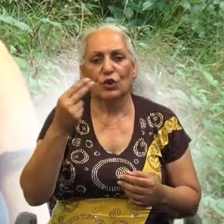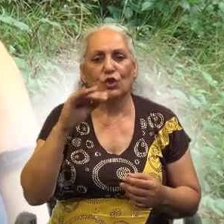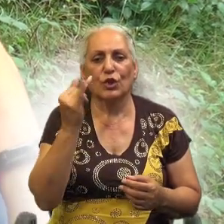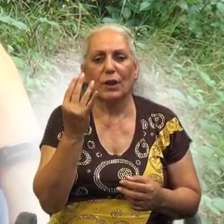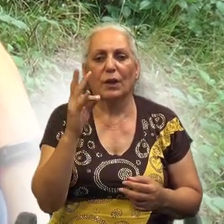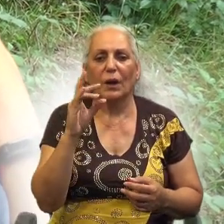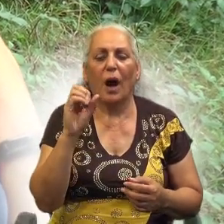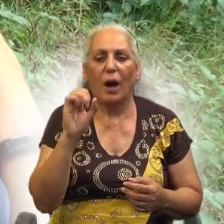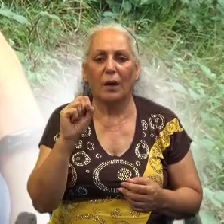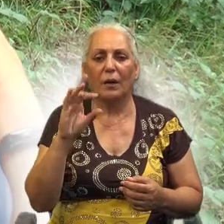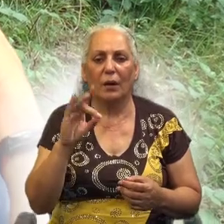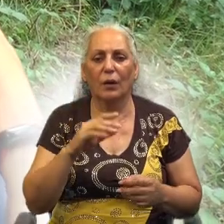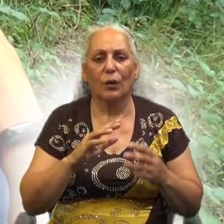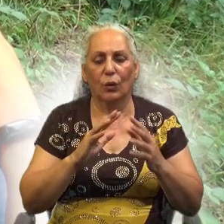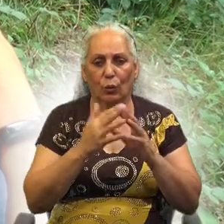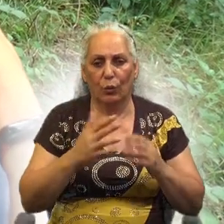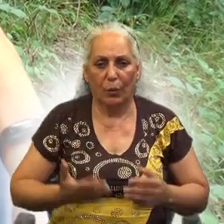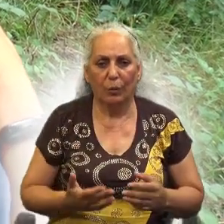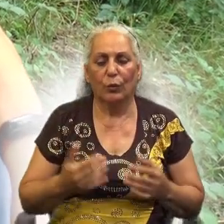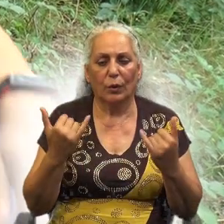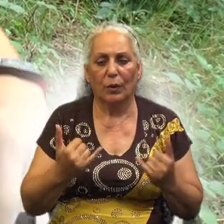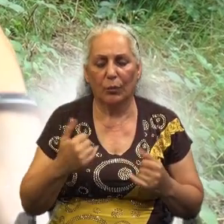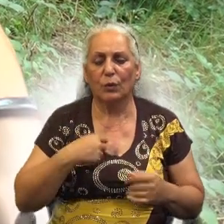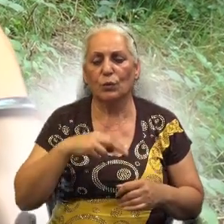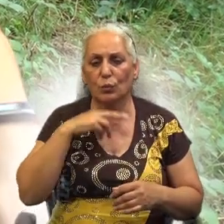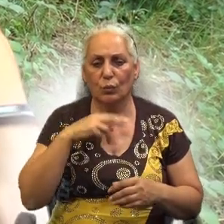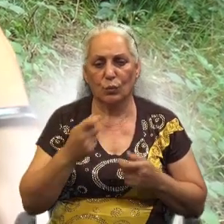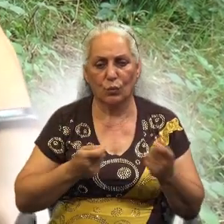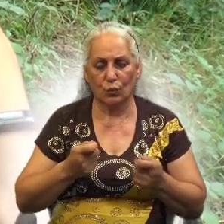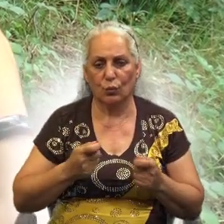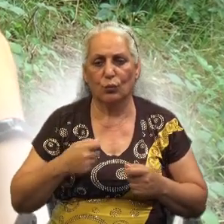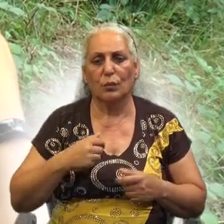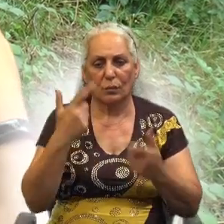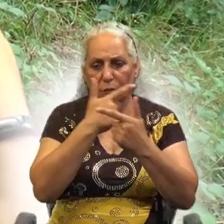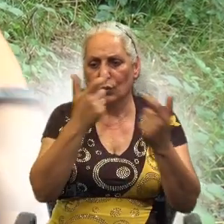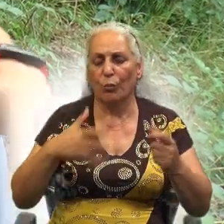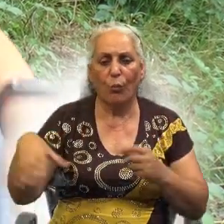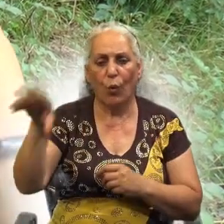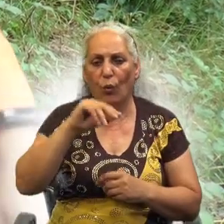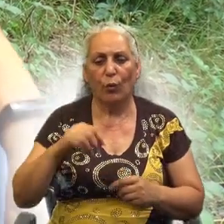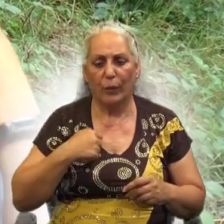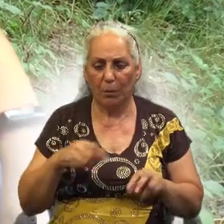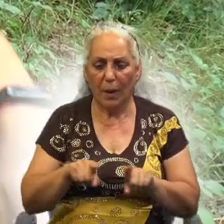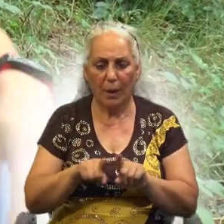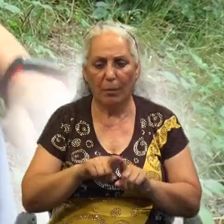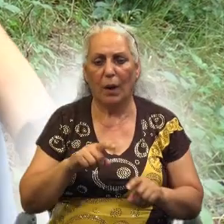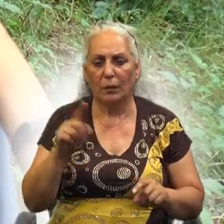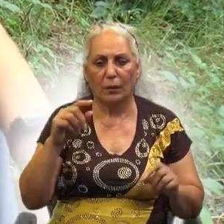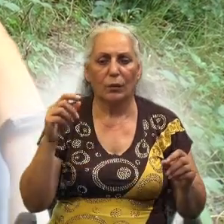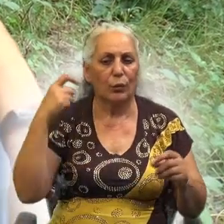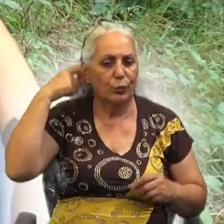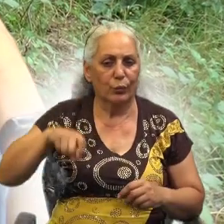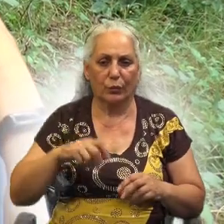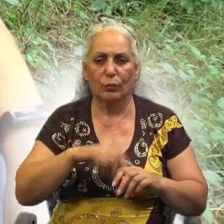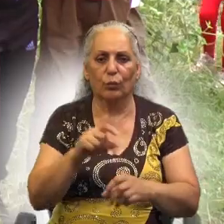կա, ու ես սրանից հետո արդեն չեմ զգուշ կլինեմ ու տեղակայեմ նաև բոլորին, իմ գյուղացիներին, իմ